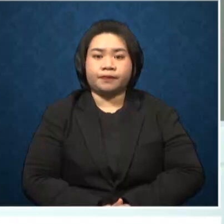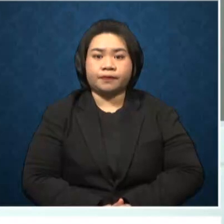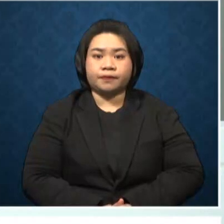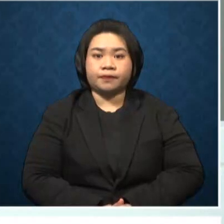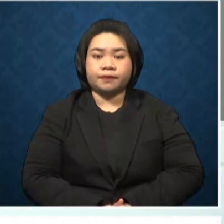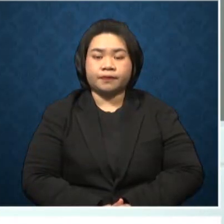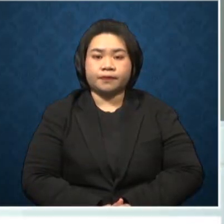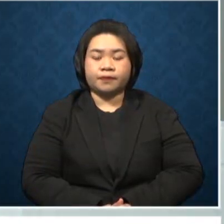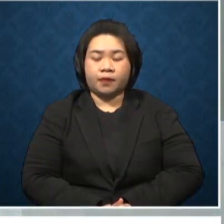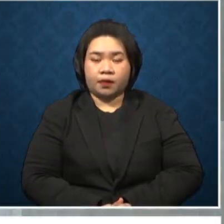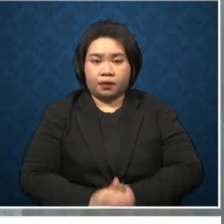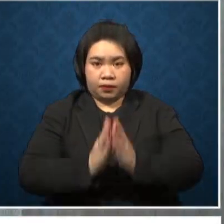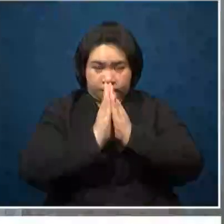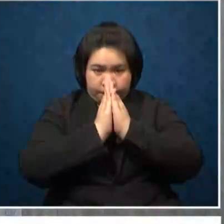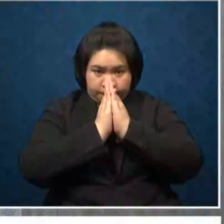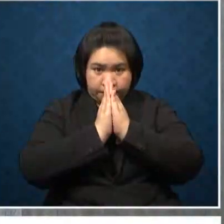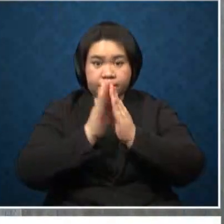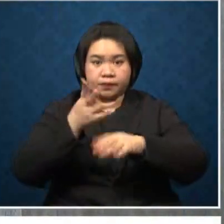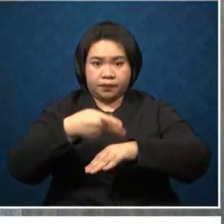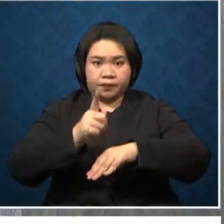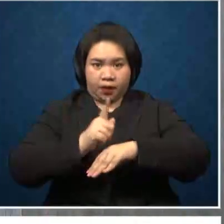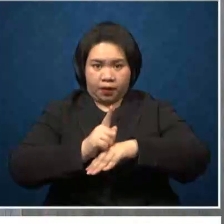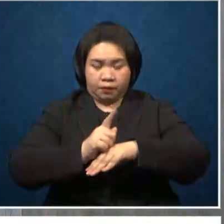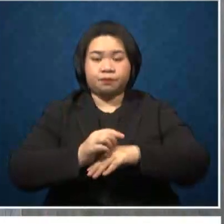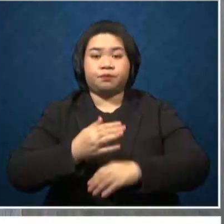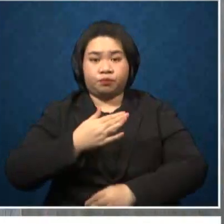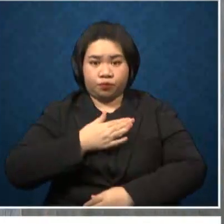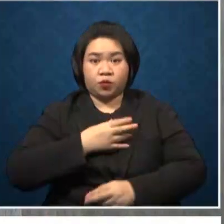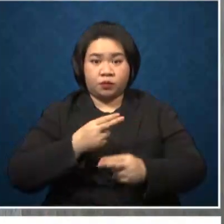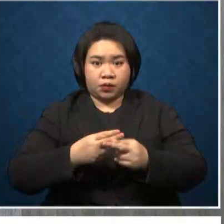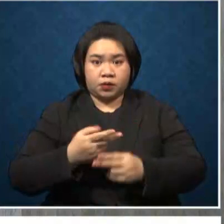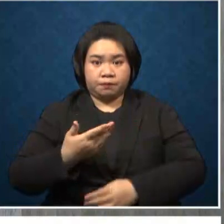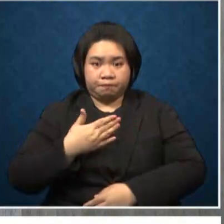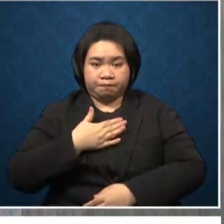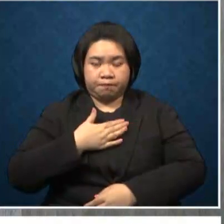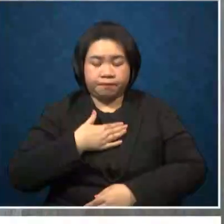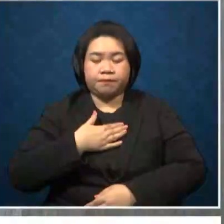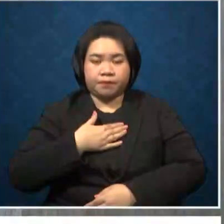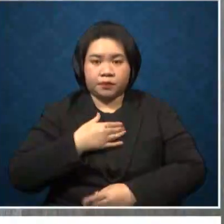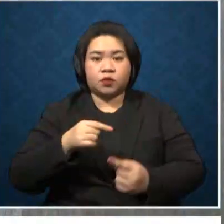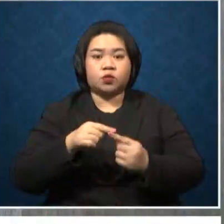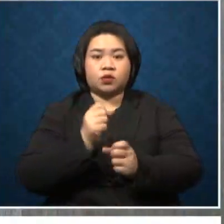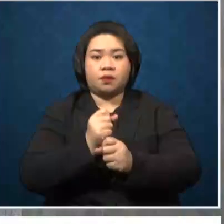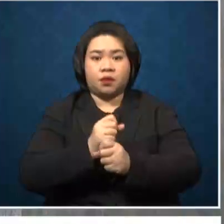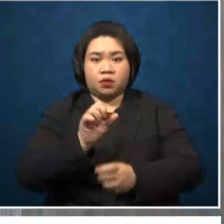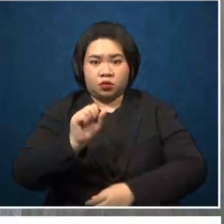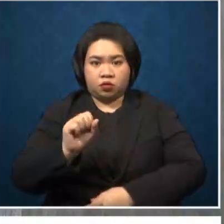ครับกราบเรียนท่านประธานวุฒิสภาด้วยความเคารพครับกระผมเจเด็ดดินสว่างสมาชิกวุฒิสภา